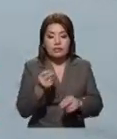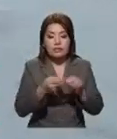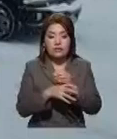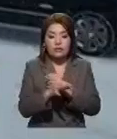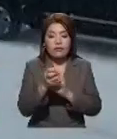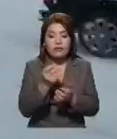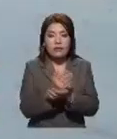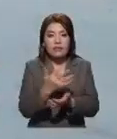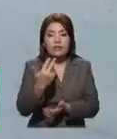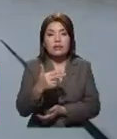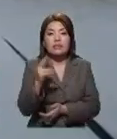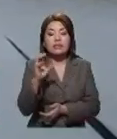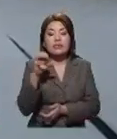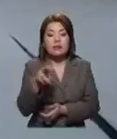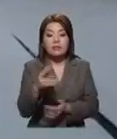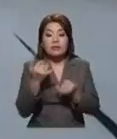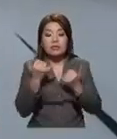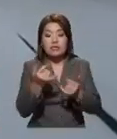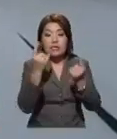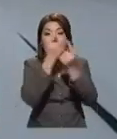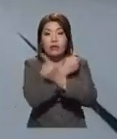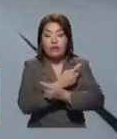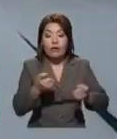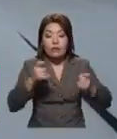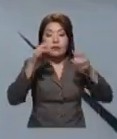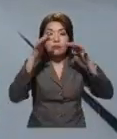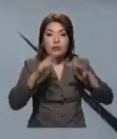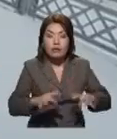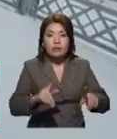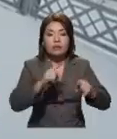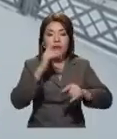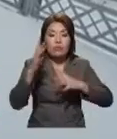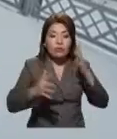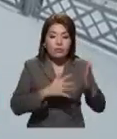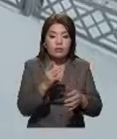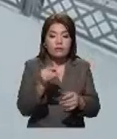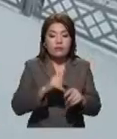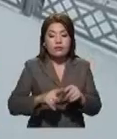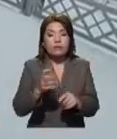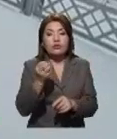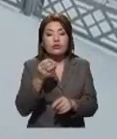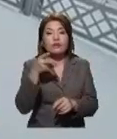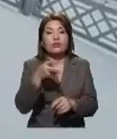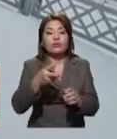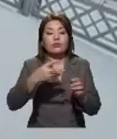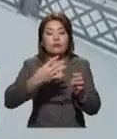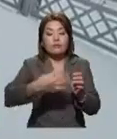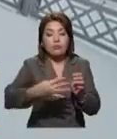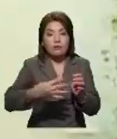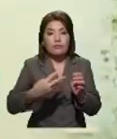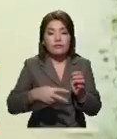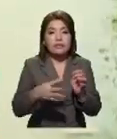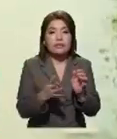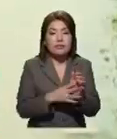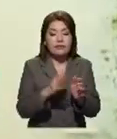достигала 30 сантиметров. Сейчас действует предупреждение о снежной буре. Синоптики сообщают, что ожидается еще до 27 сантиметров осадков.